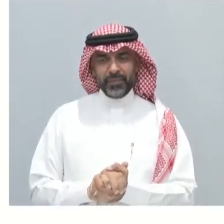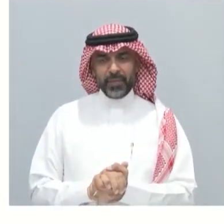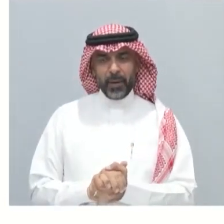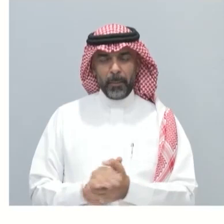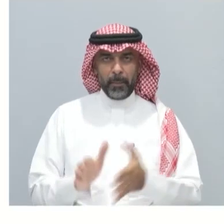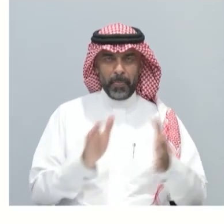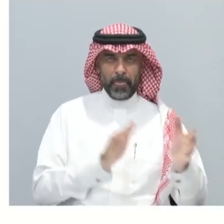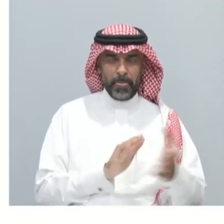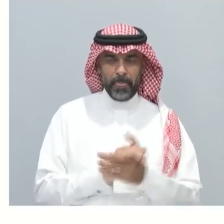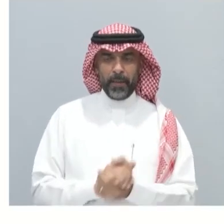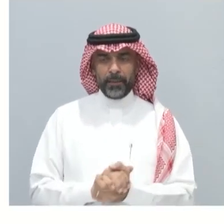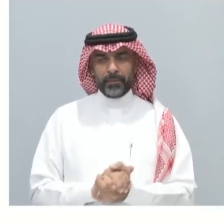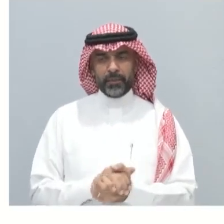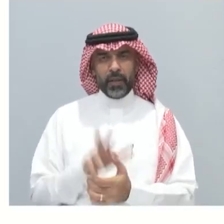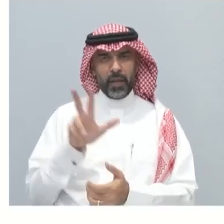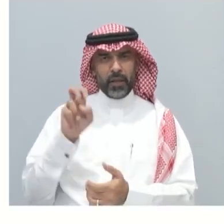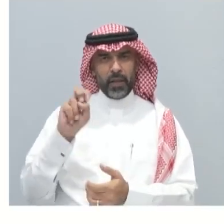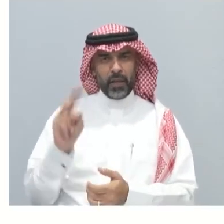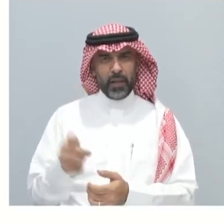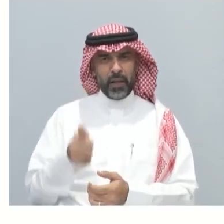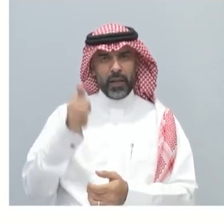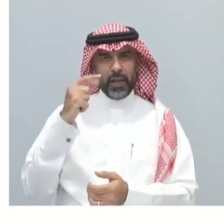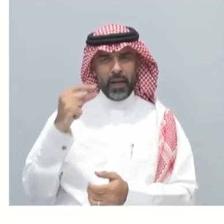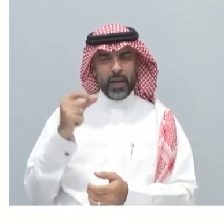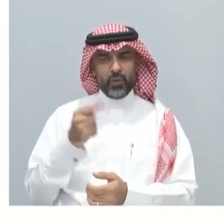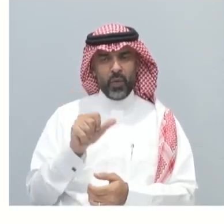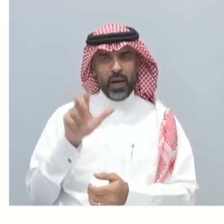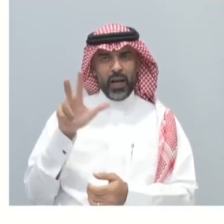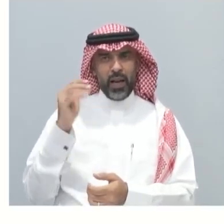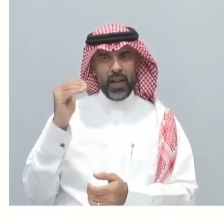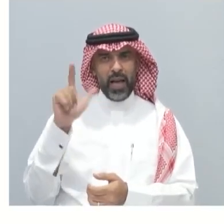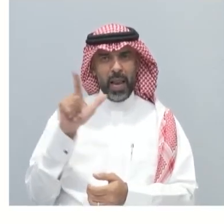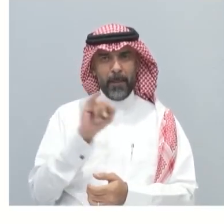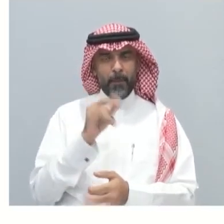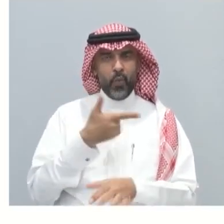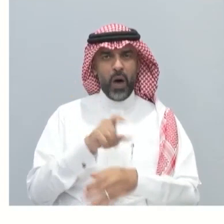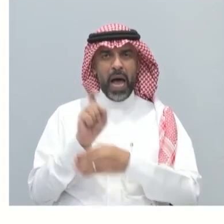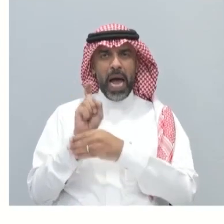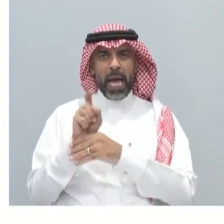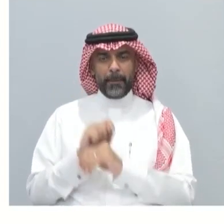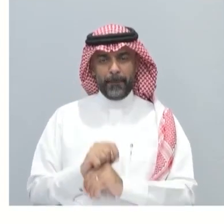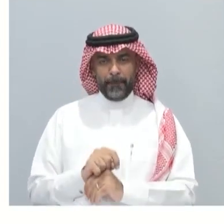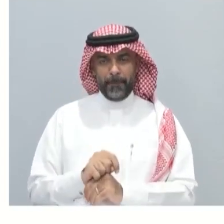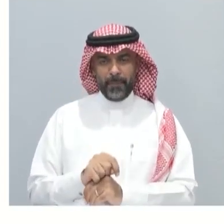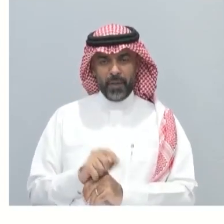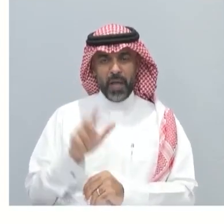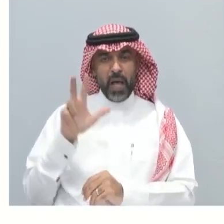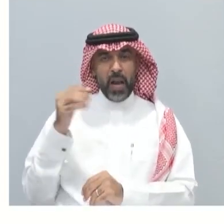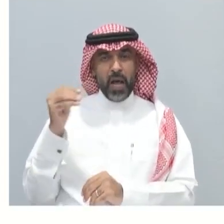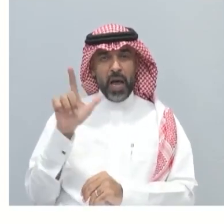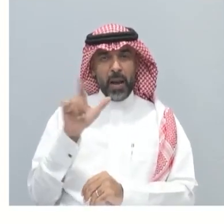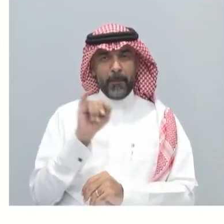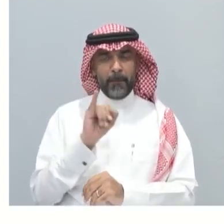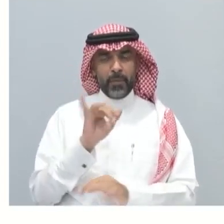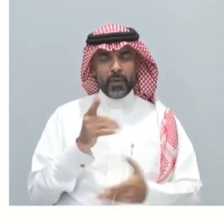ايضا نستكمل هنا القراد والحلم والعقارب هنا الحلم نجد ان طوله اقل من